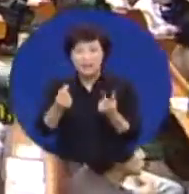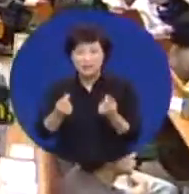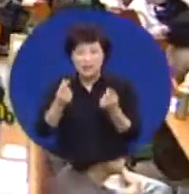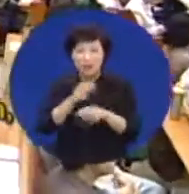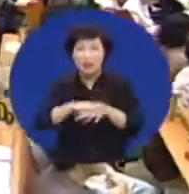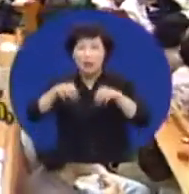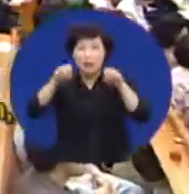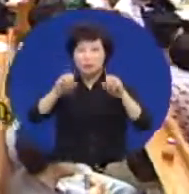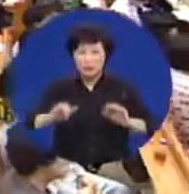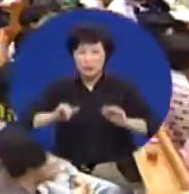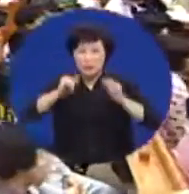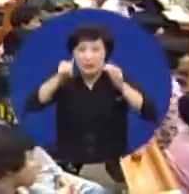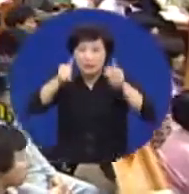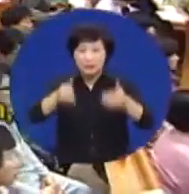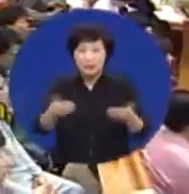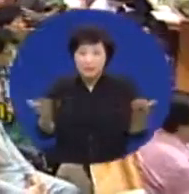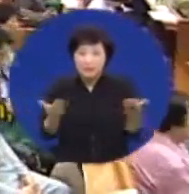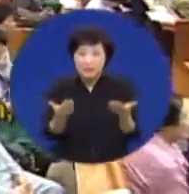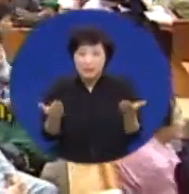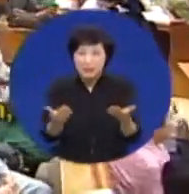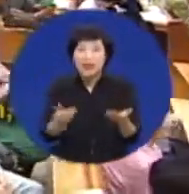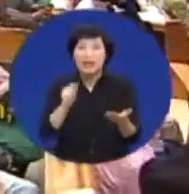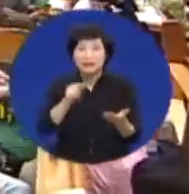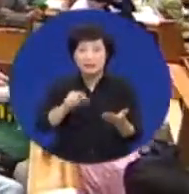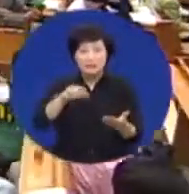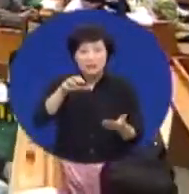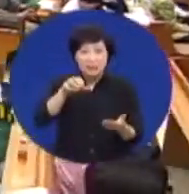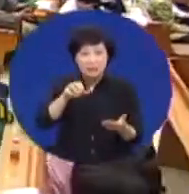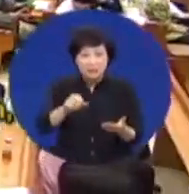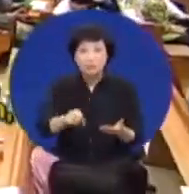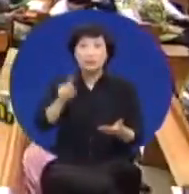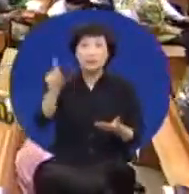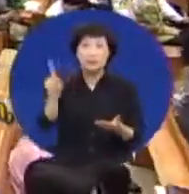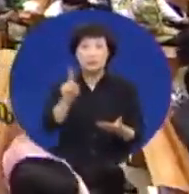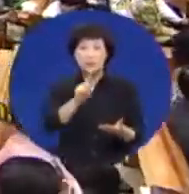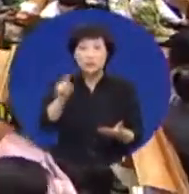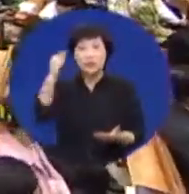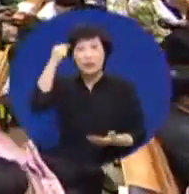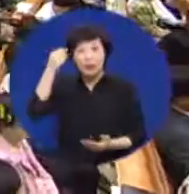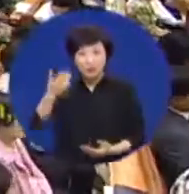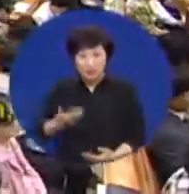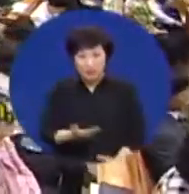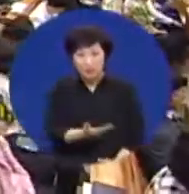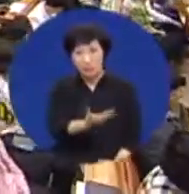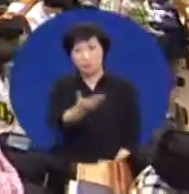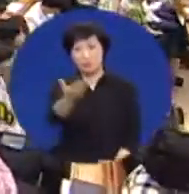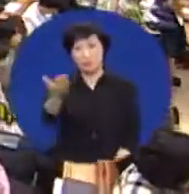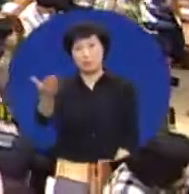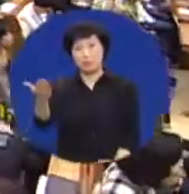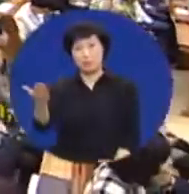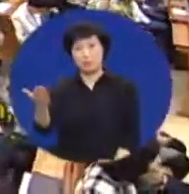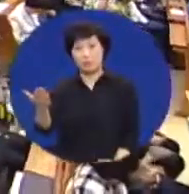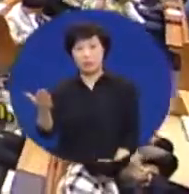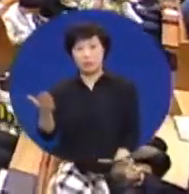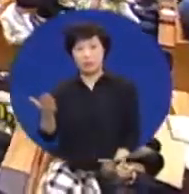꿈같이 헛된 세상을 취할 건